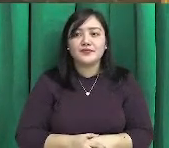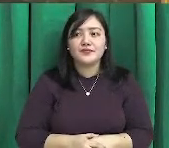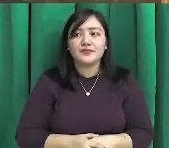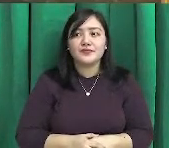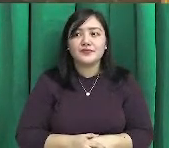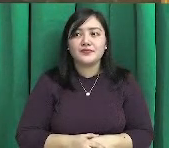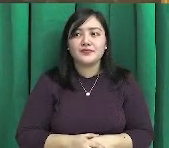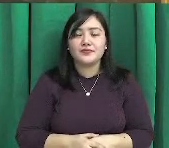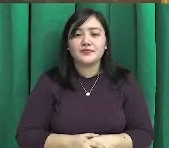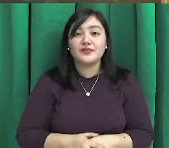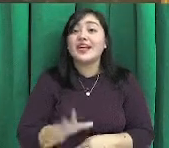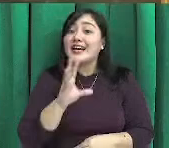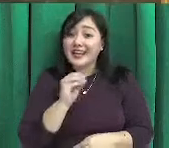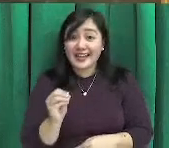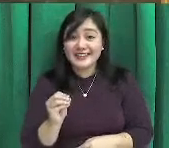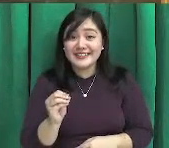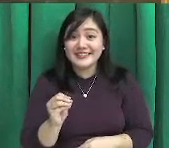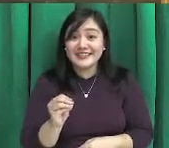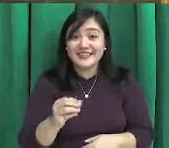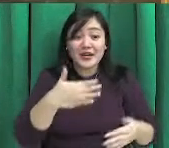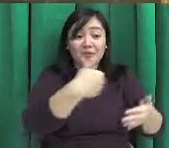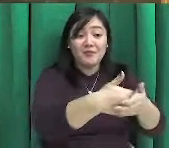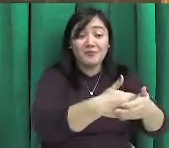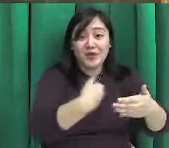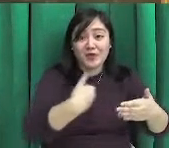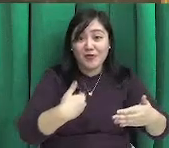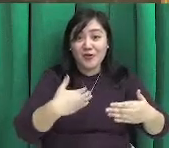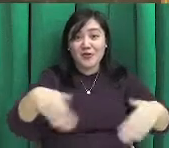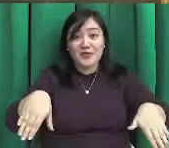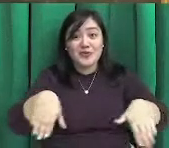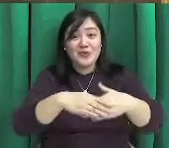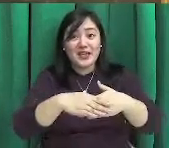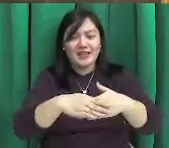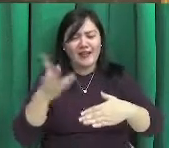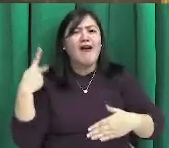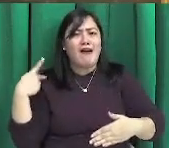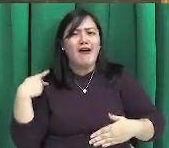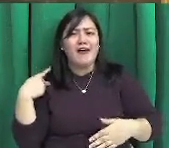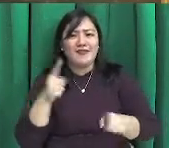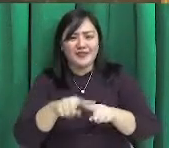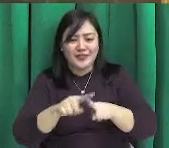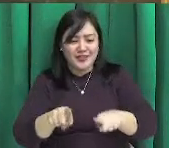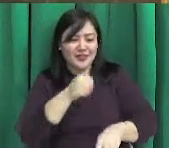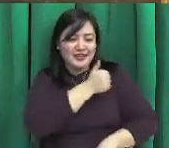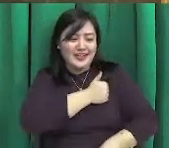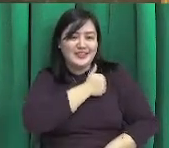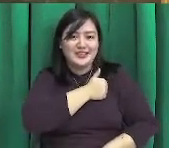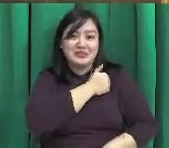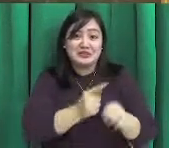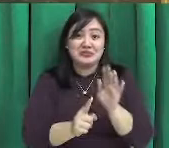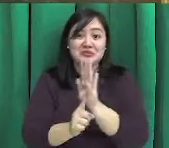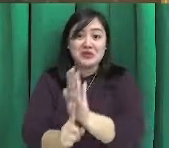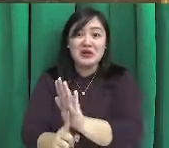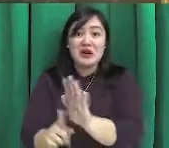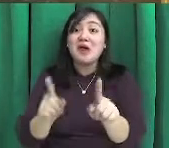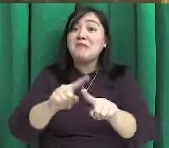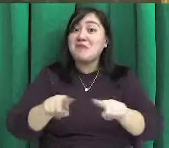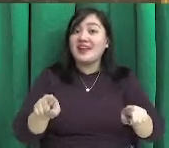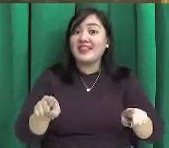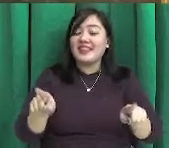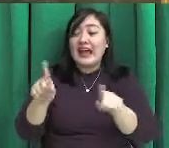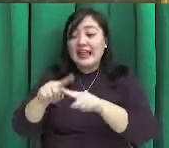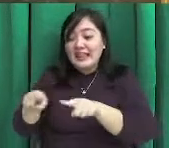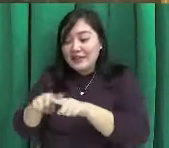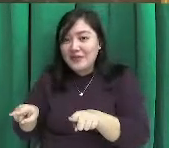hindi pa kayo kasal. Totoo yan. At iba rin kapag nagsasama na kayo. Hold it